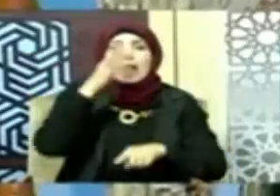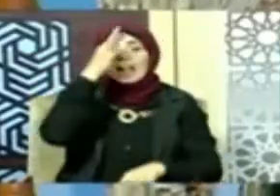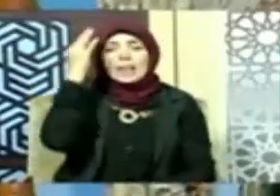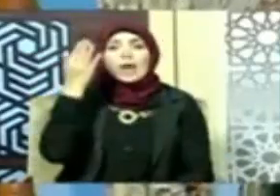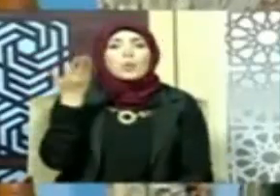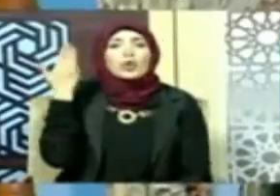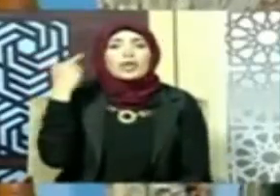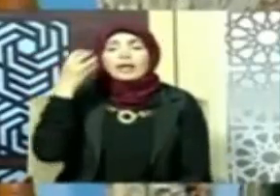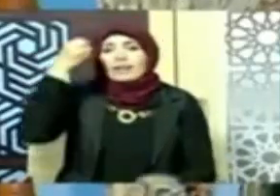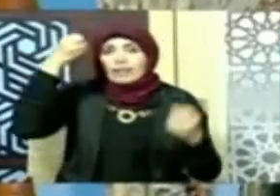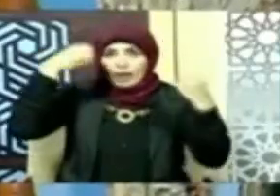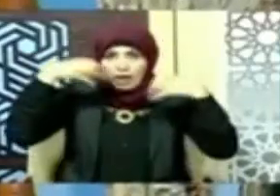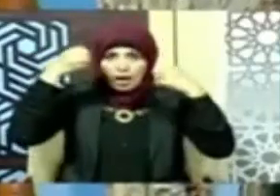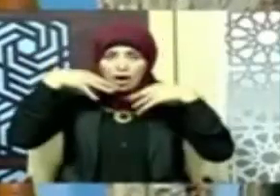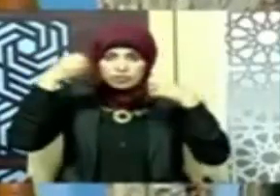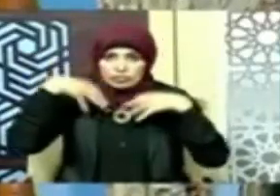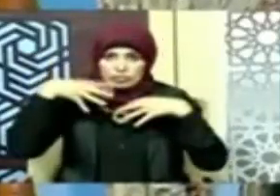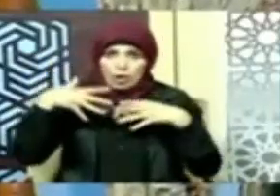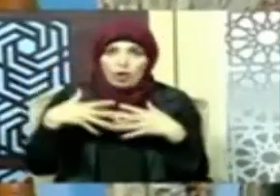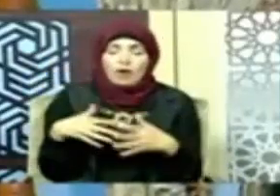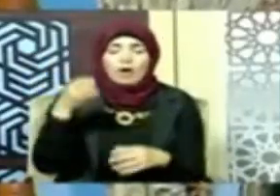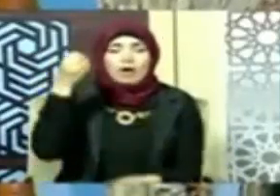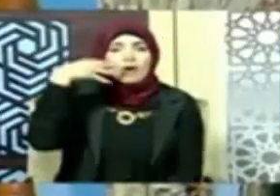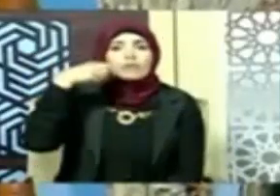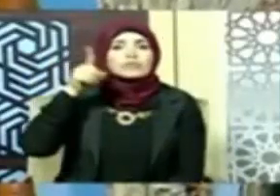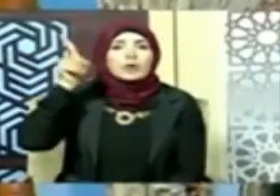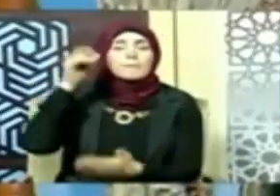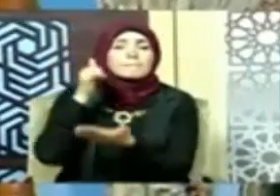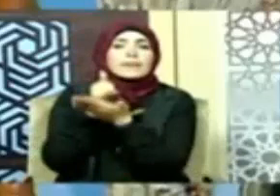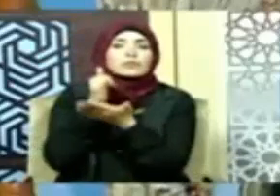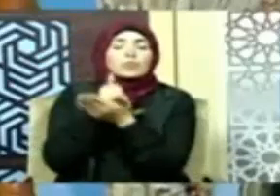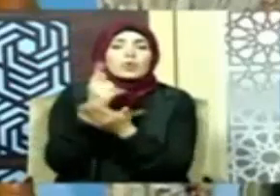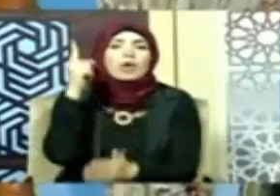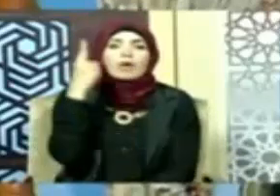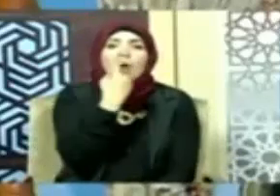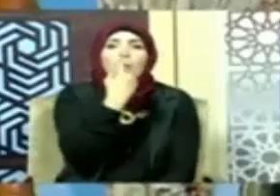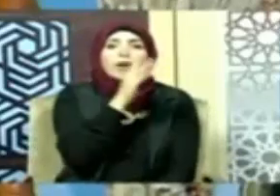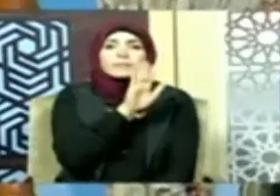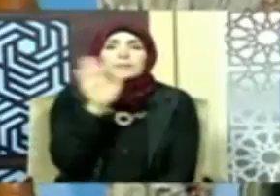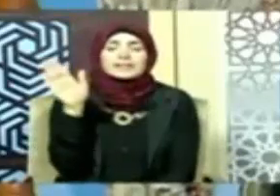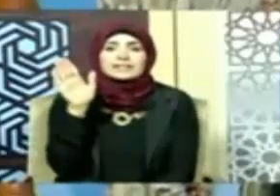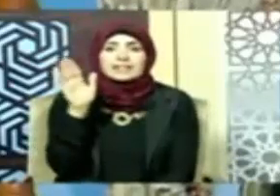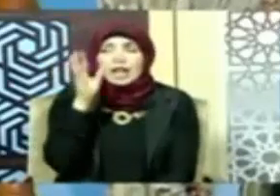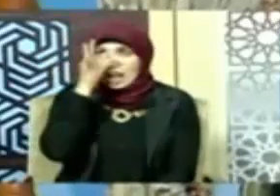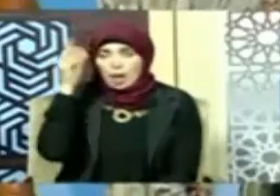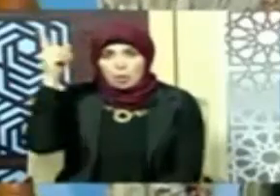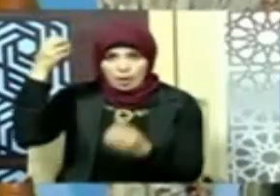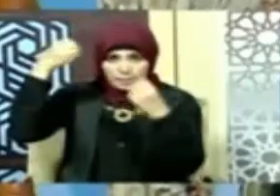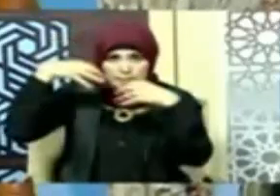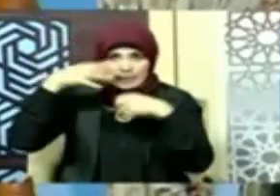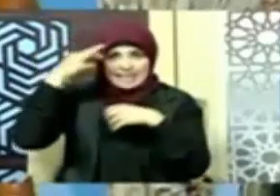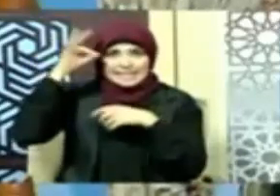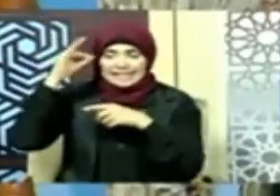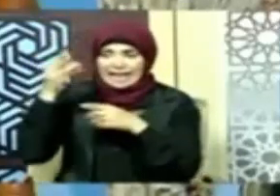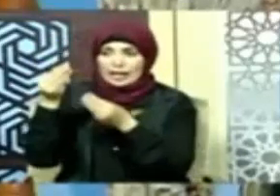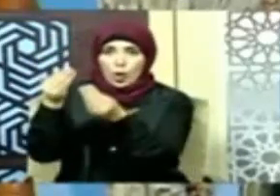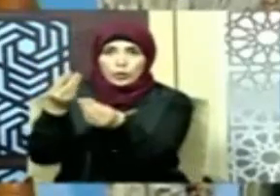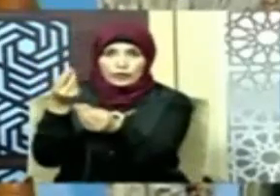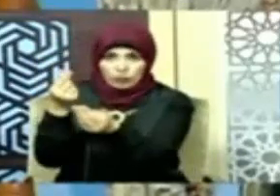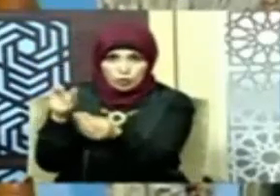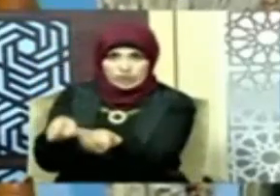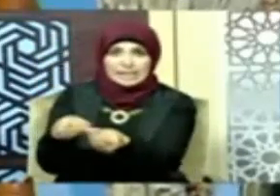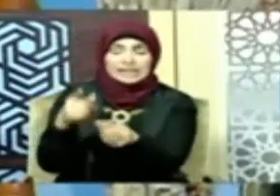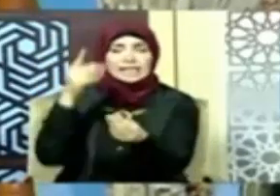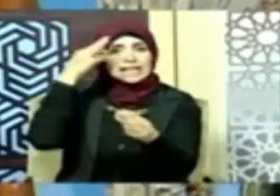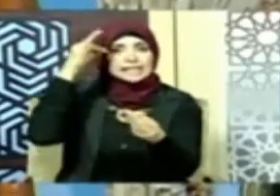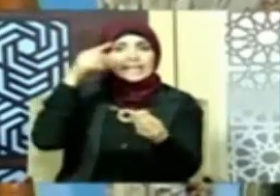الأرزاق تجري على الحجة، لو كانت الأرزاق على قدر العقول والذكاء، هلكنا إذن